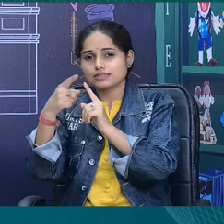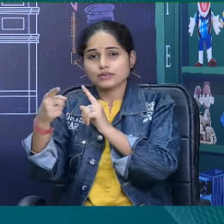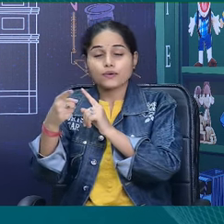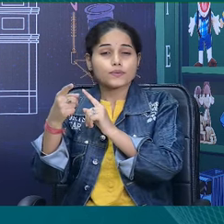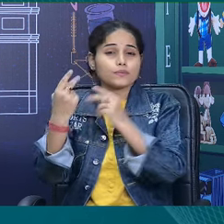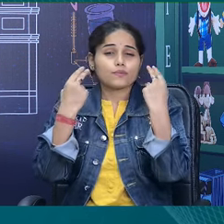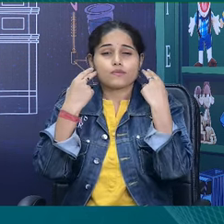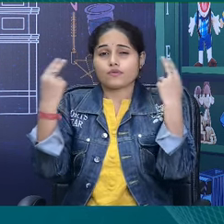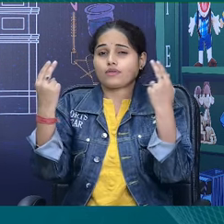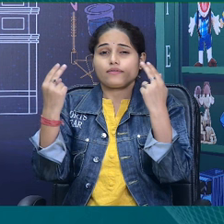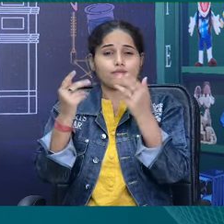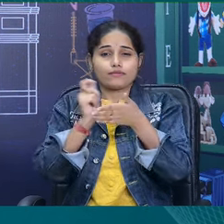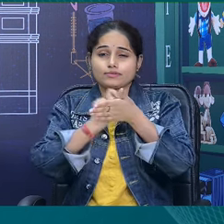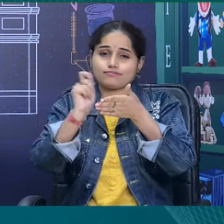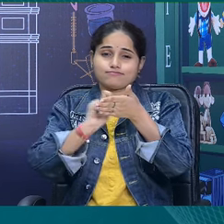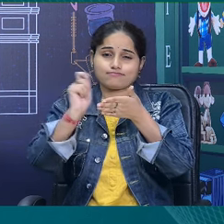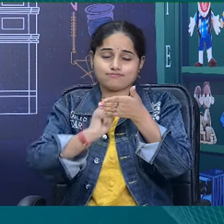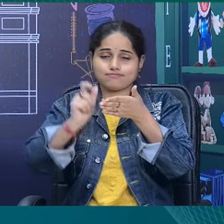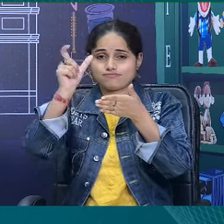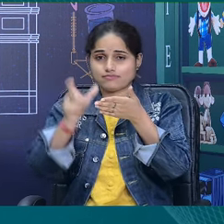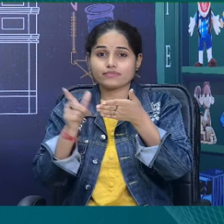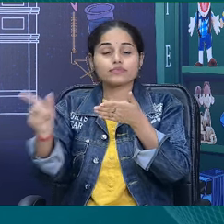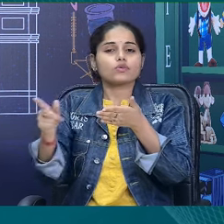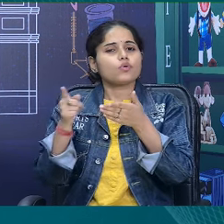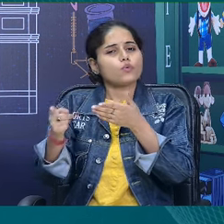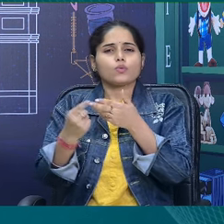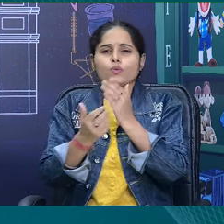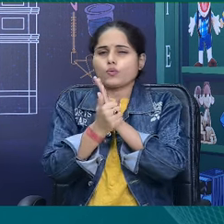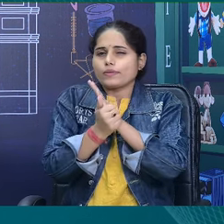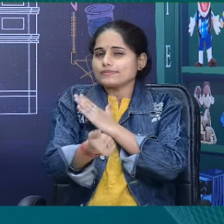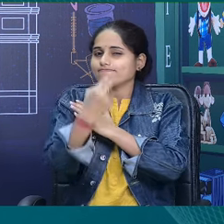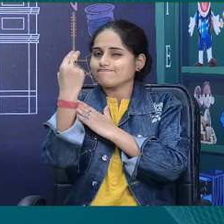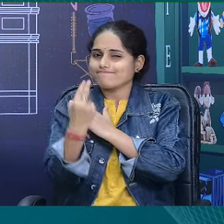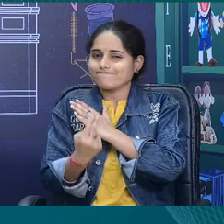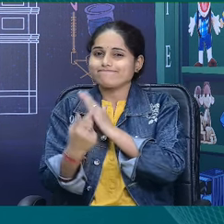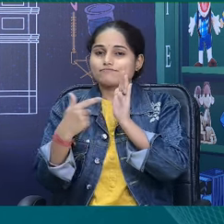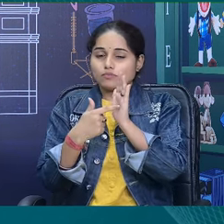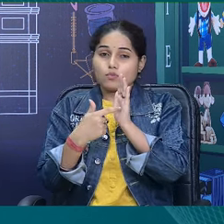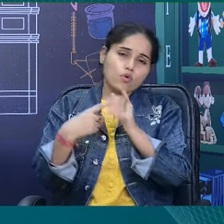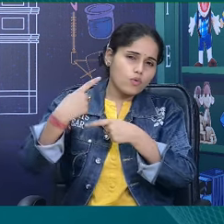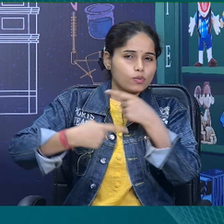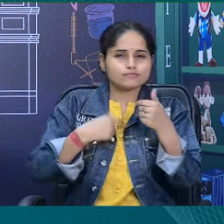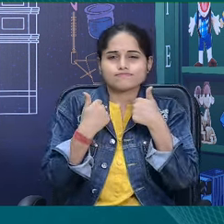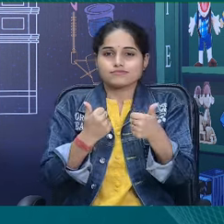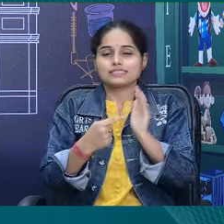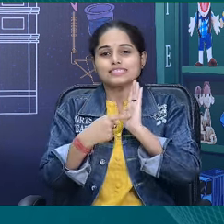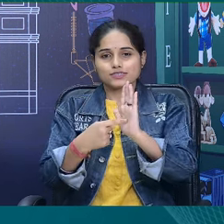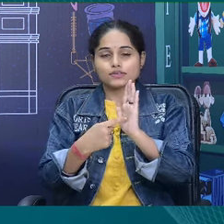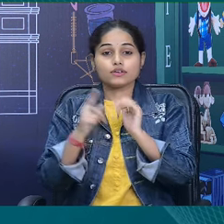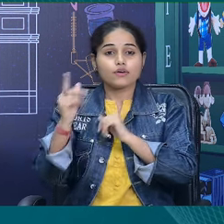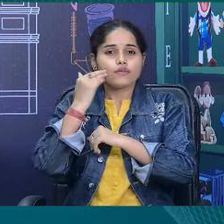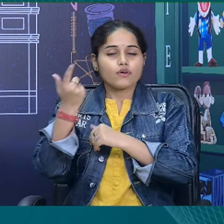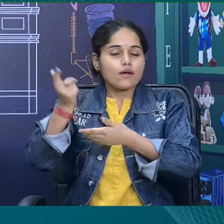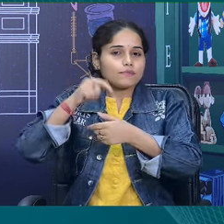कवि रहे हैं इन्होंने हमेशा से अपने आर्ट फॉर्म को डुअल तरह से प्रेजेंट किया है जब ये अपनी